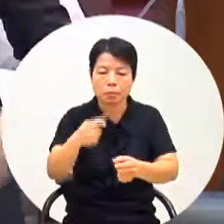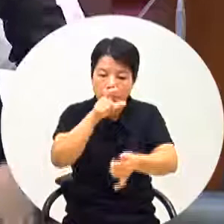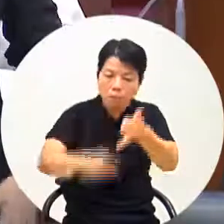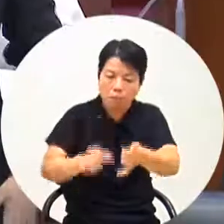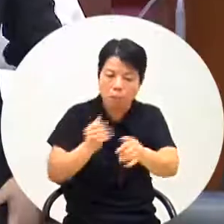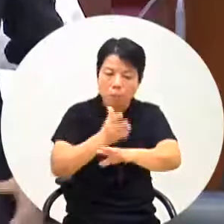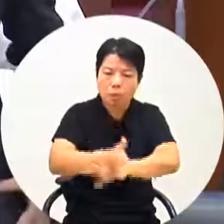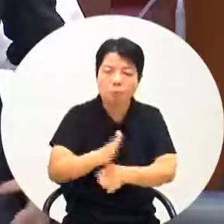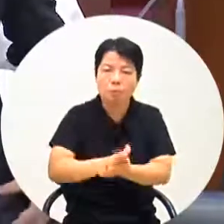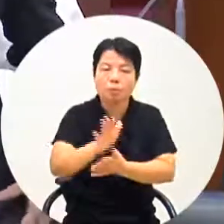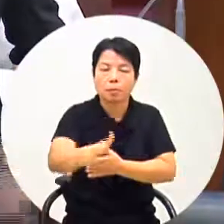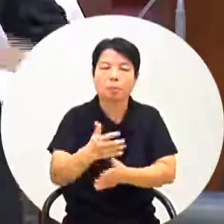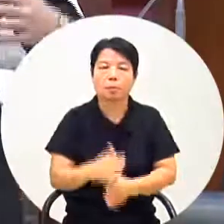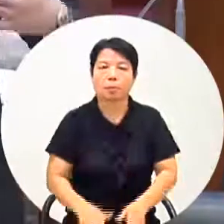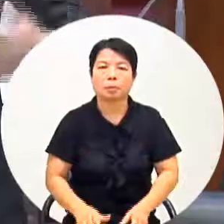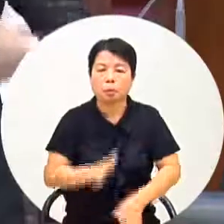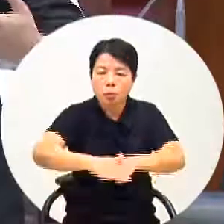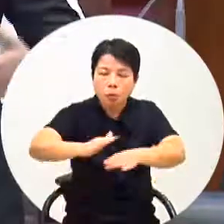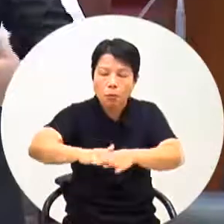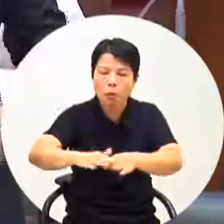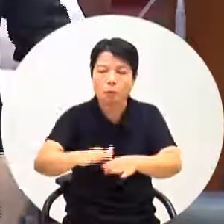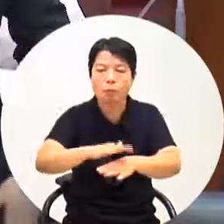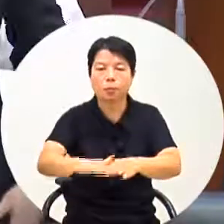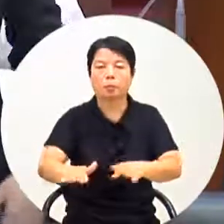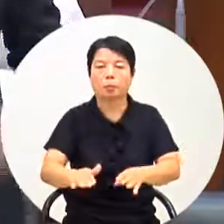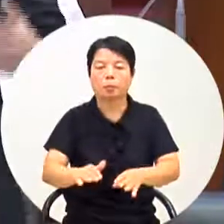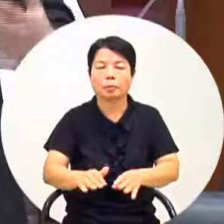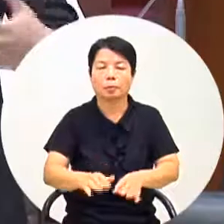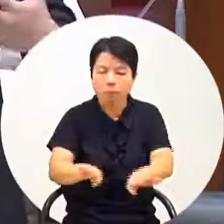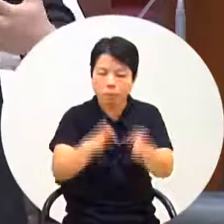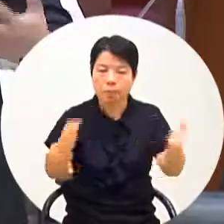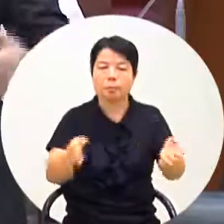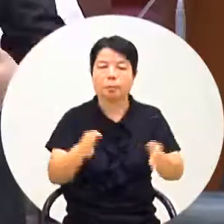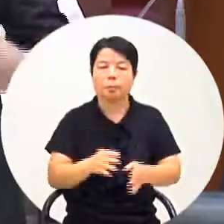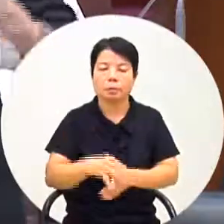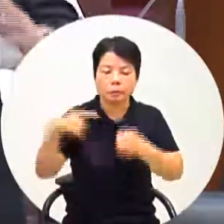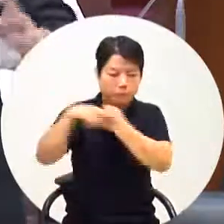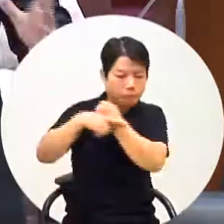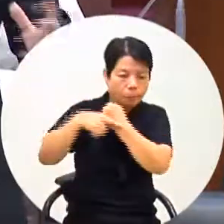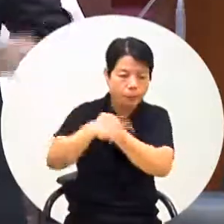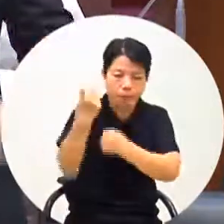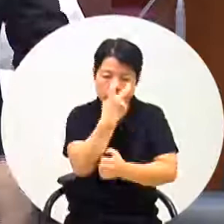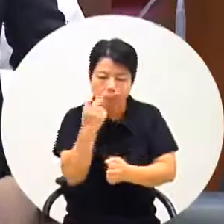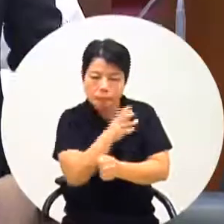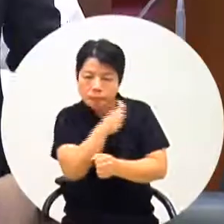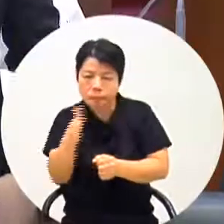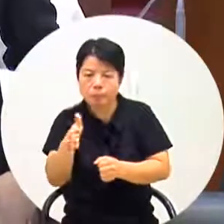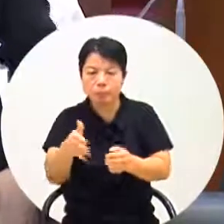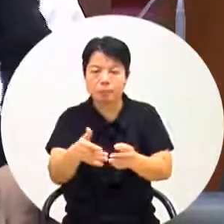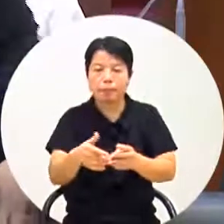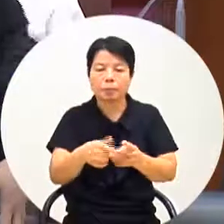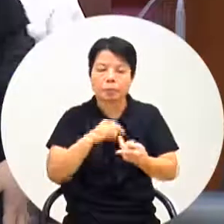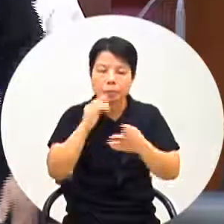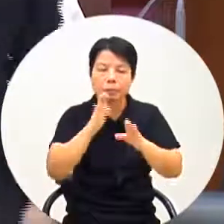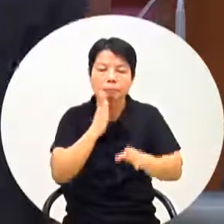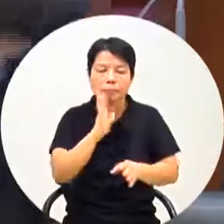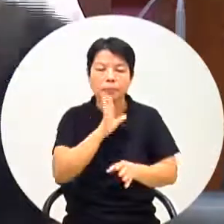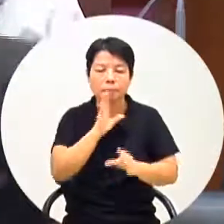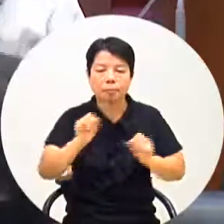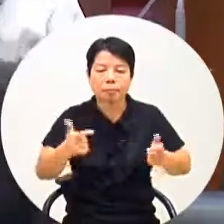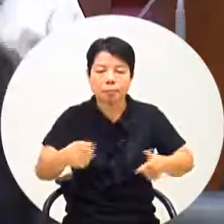概明年会调整。 明年会启动这样子的一个。 明年会启动。 启动这样的一个研究调查，然后再提出市县的一个草案。 好，谢